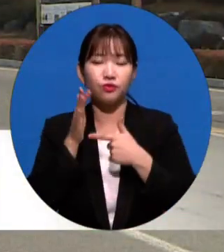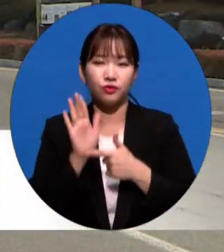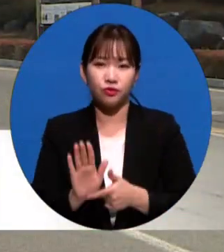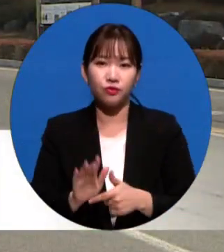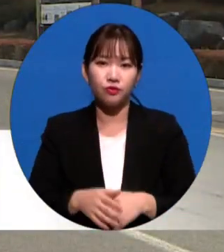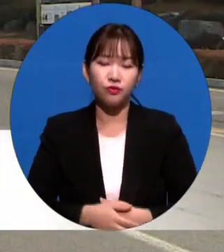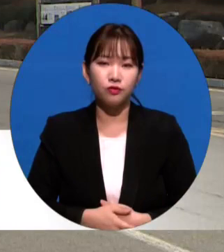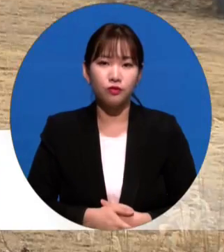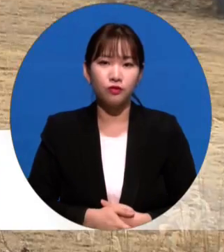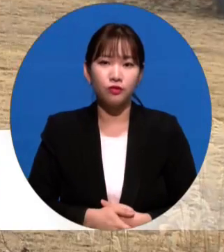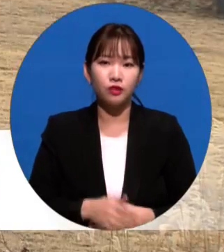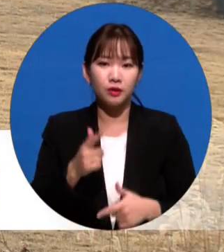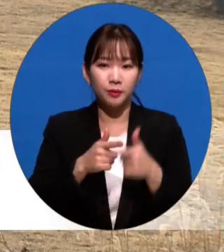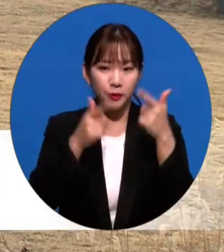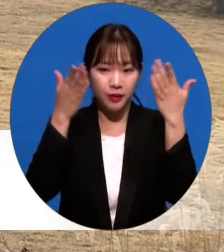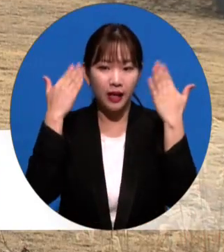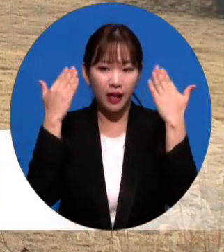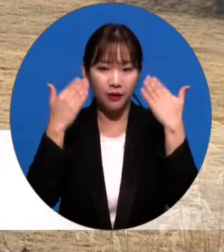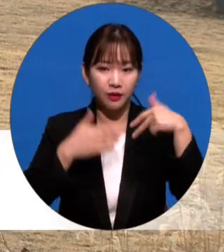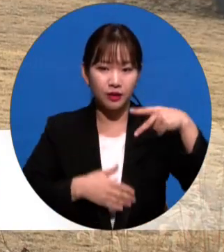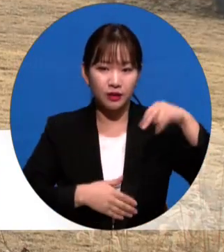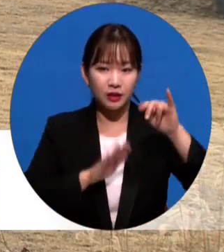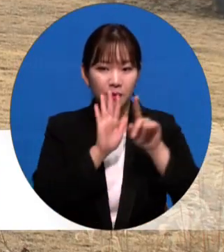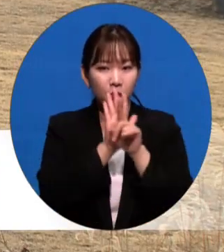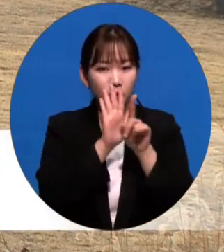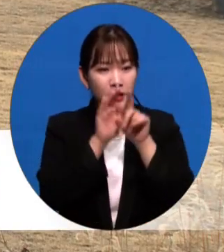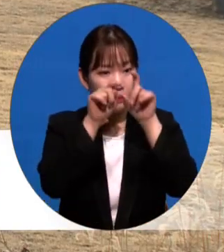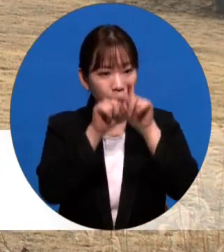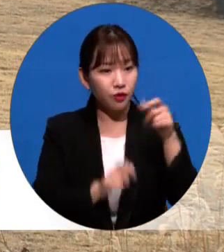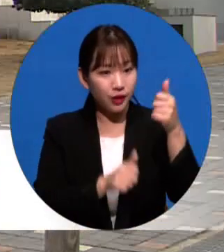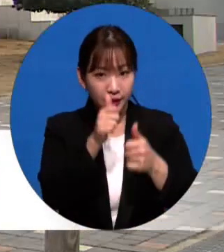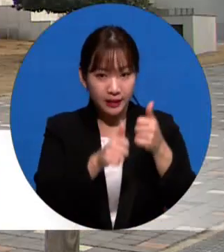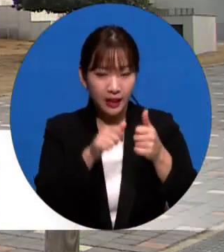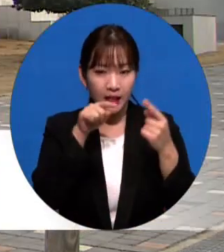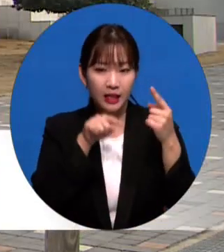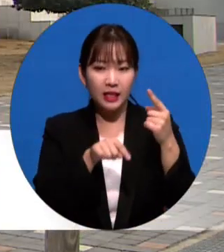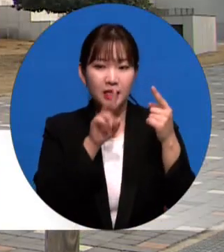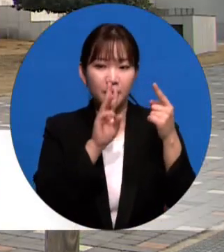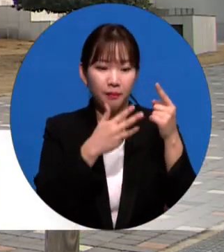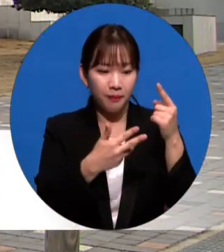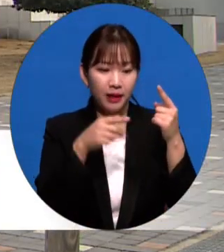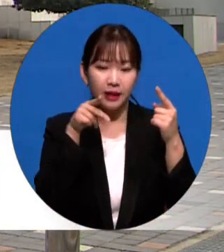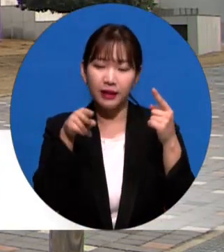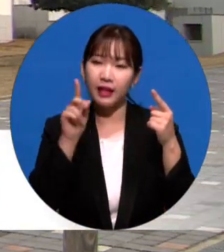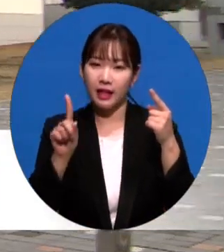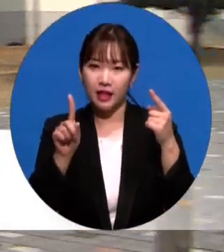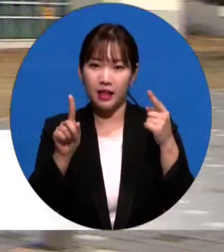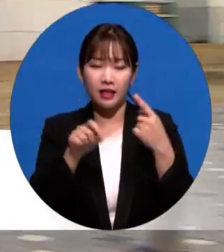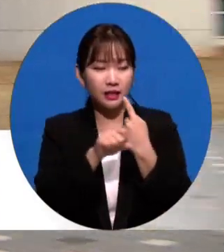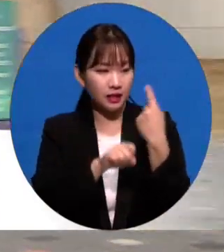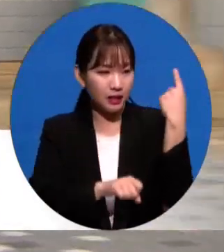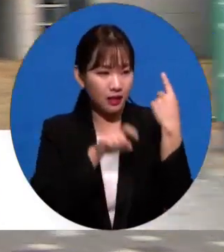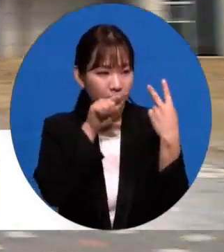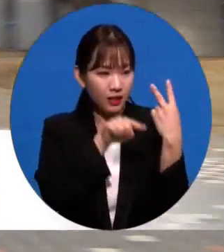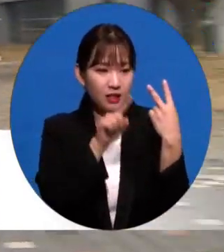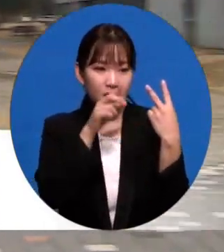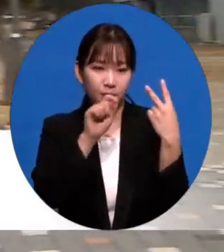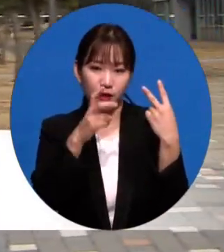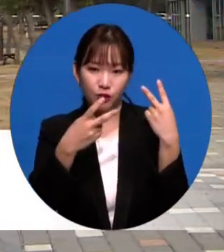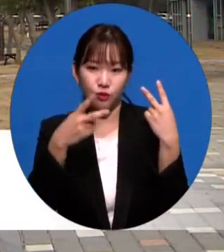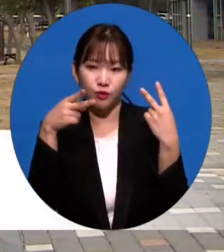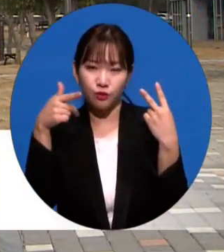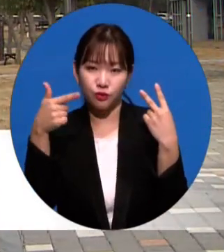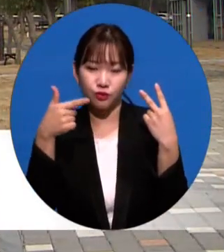나타났습니다. 목포대학교의 정시 모집 평균 경쟁률은 1.8대 1로 지난해 2.26대